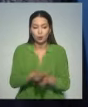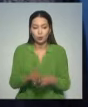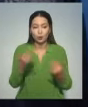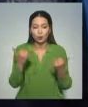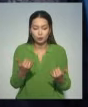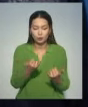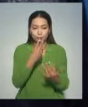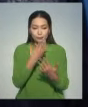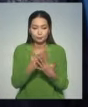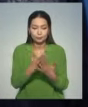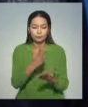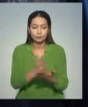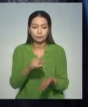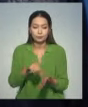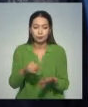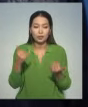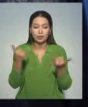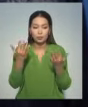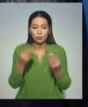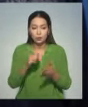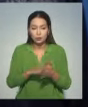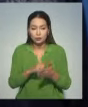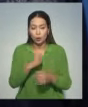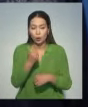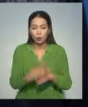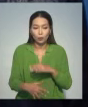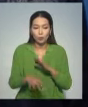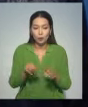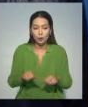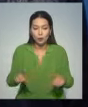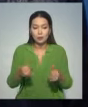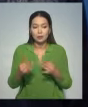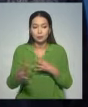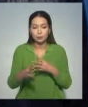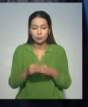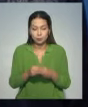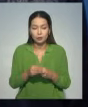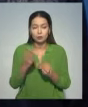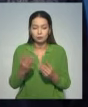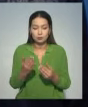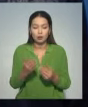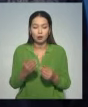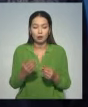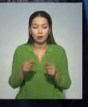біз куәгерміз. Сол себептен орталық сайлау комиссиясынан бүгін біз мені тіркеу қағаздарын алып отырмыз.